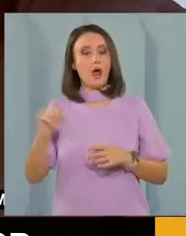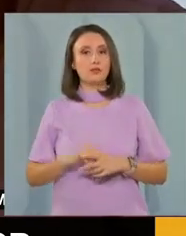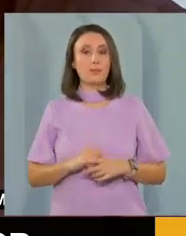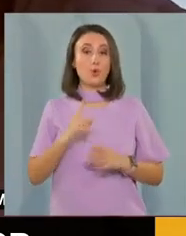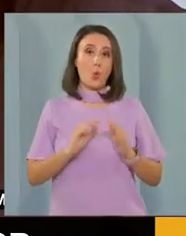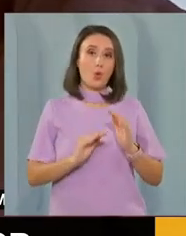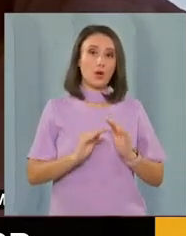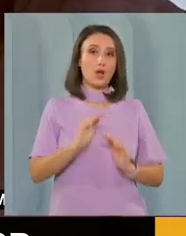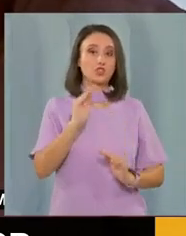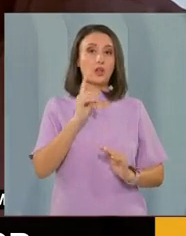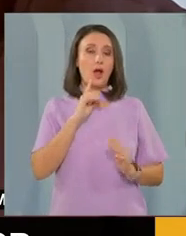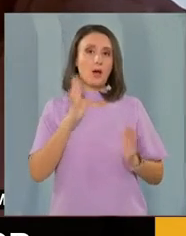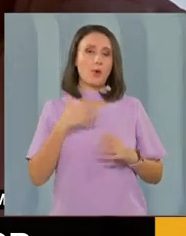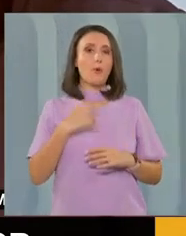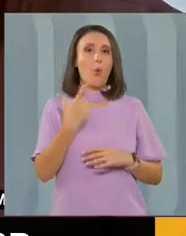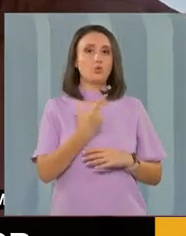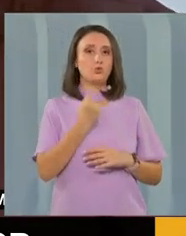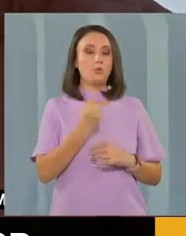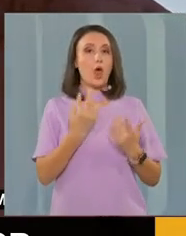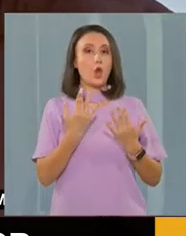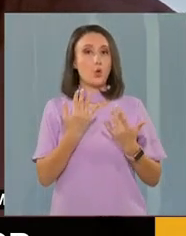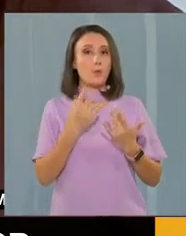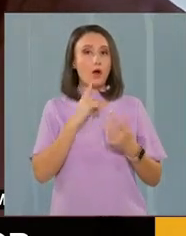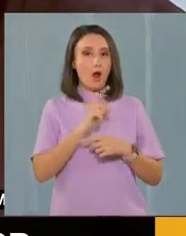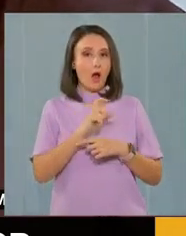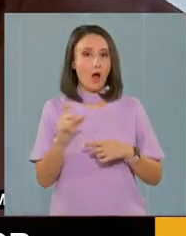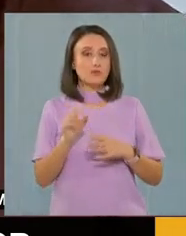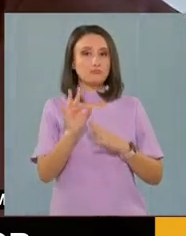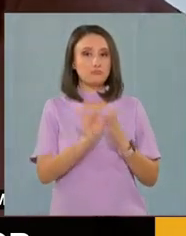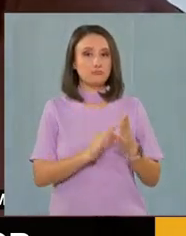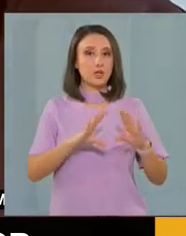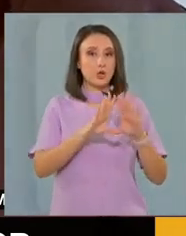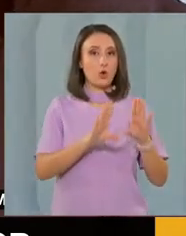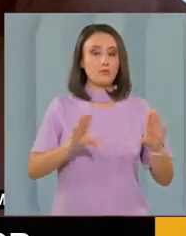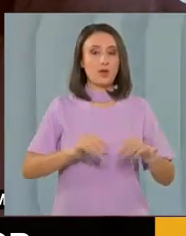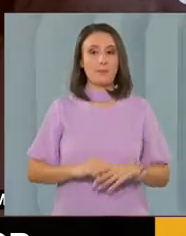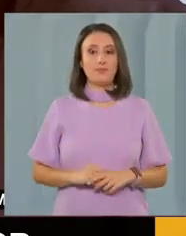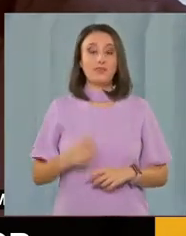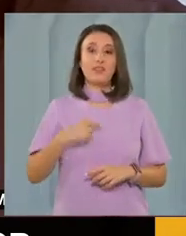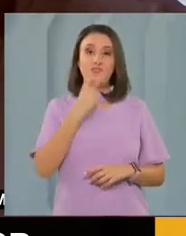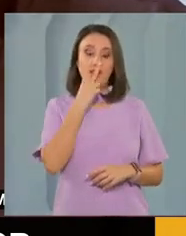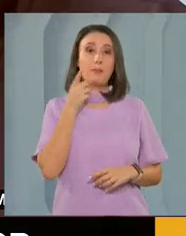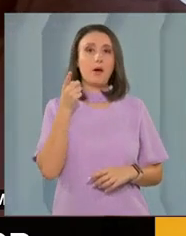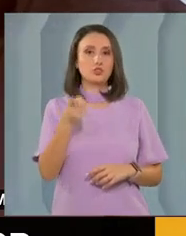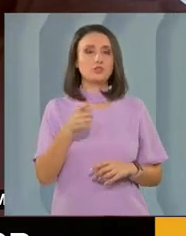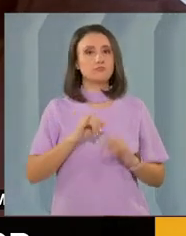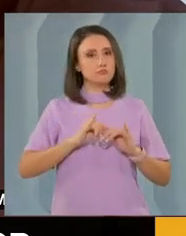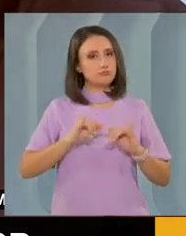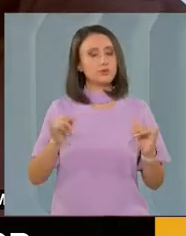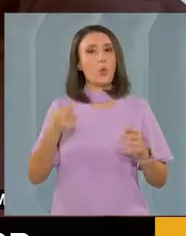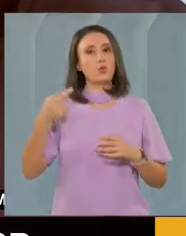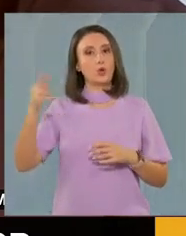o creștere aproape o dublare a numărului de cazuri înregistrate în România pe acest cand Trend